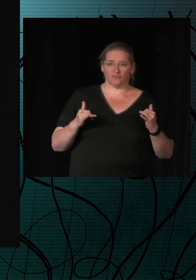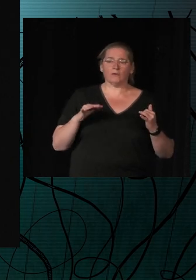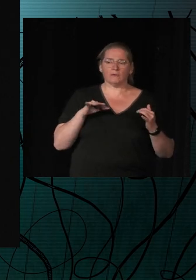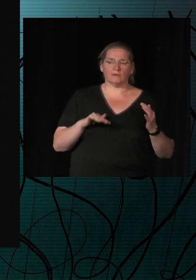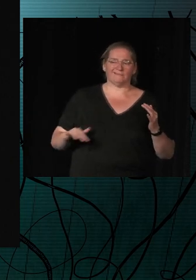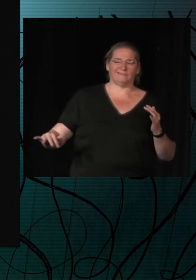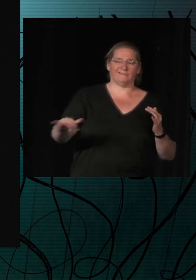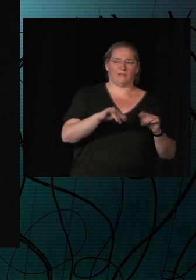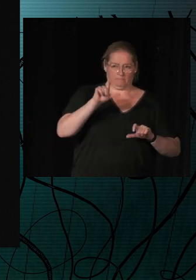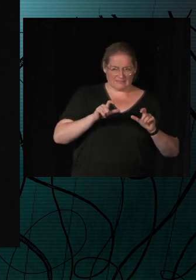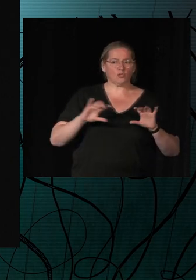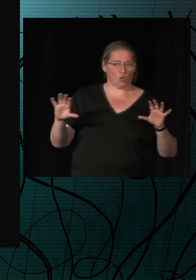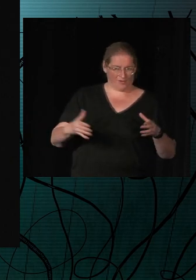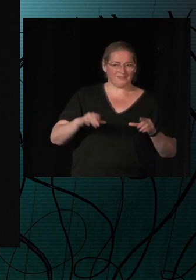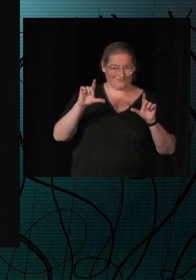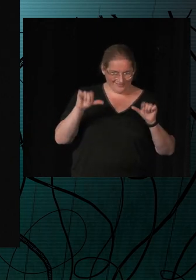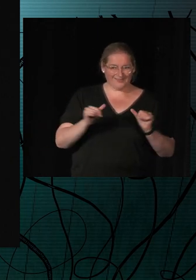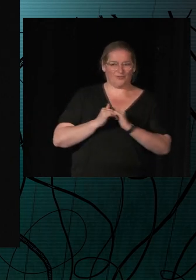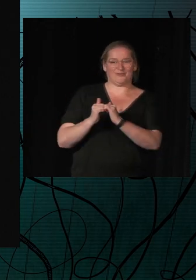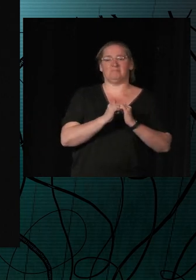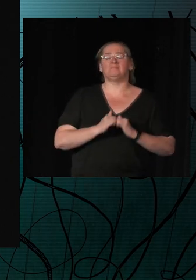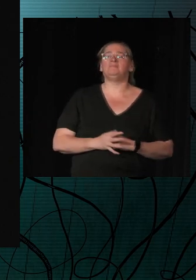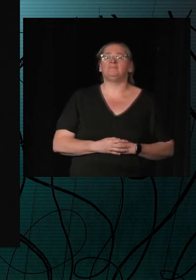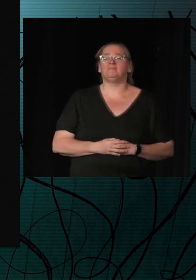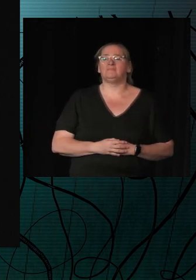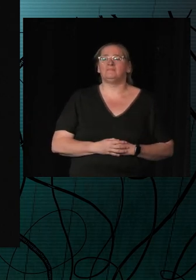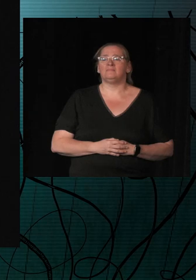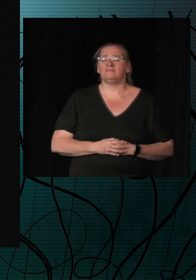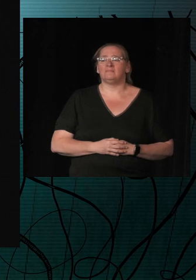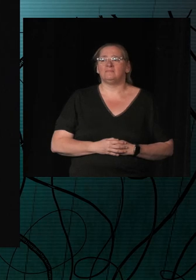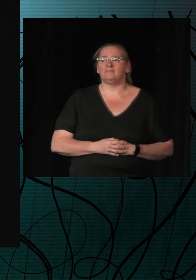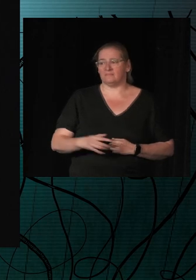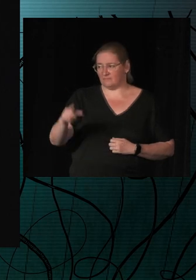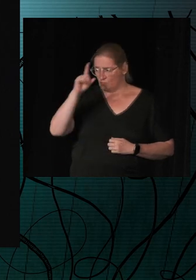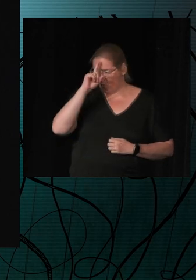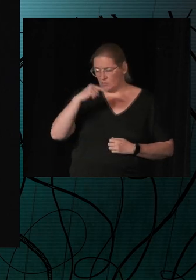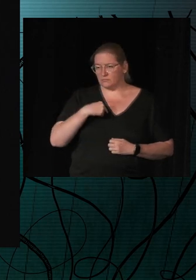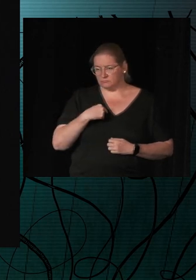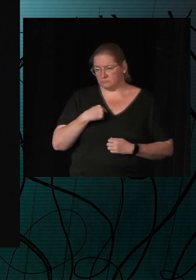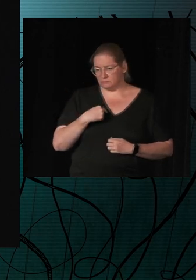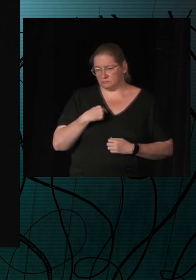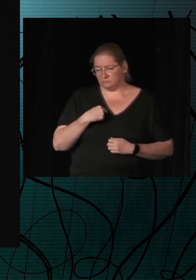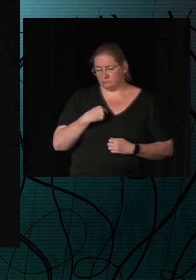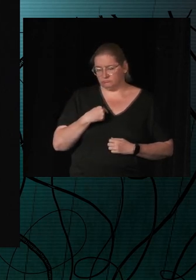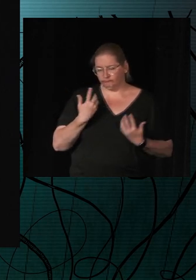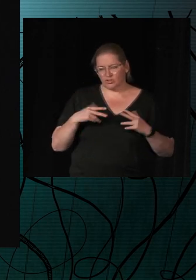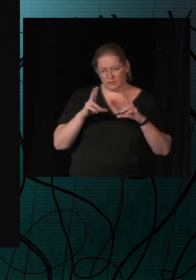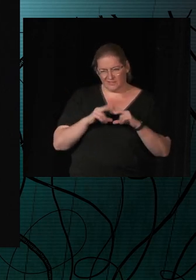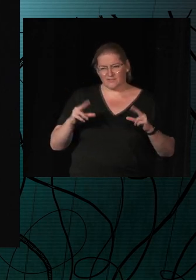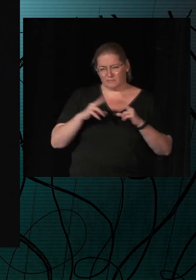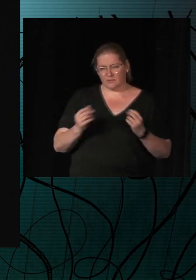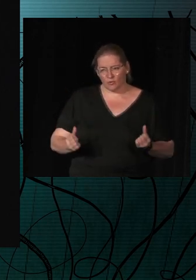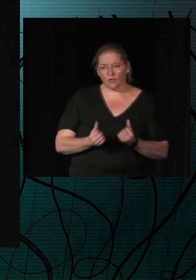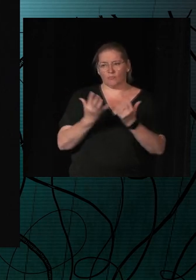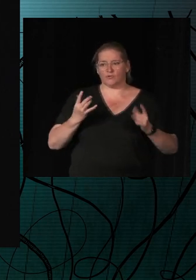a vraiment une expérience collective justement euh parce que ça moi je l'ai déjà je l'ai déjà beaucoup expliqué c'est